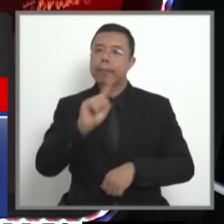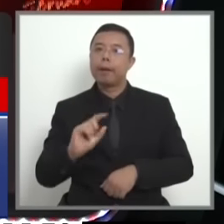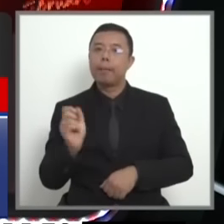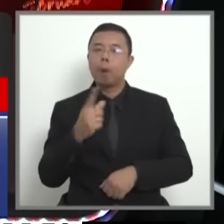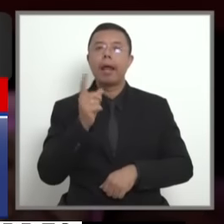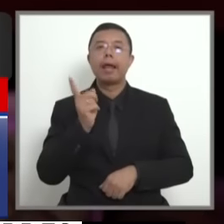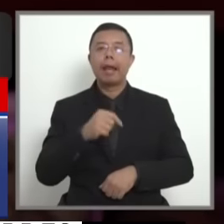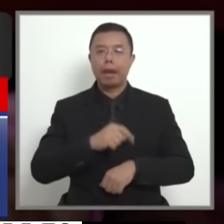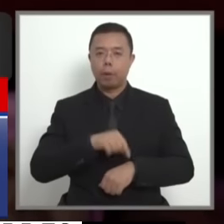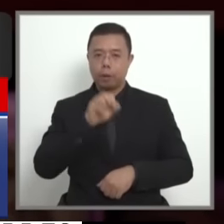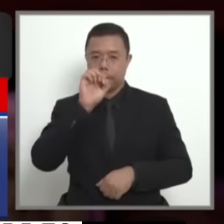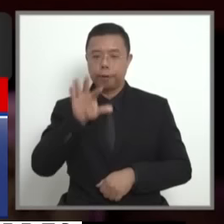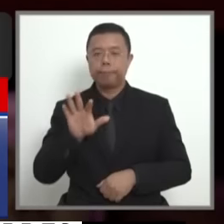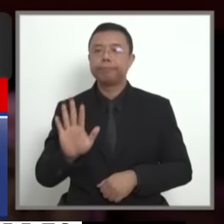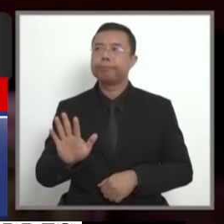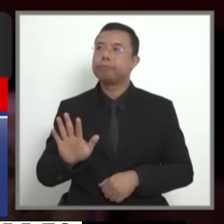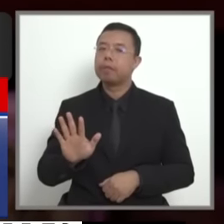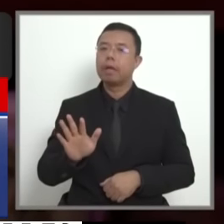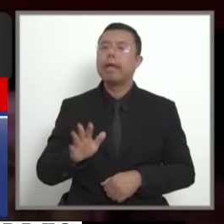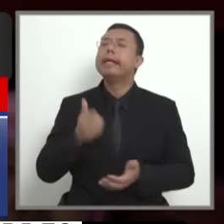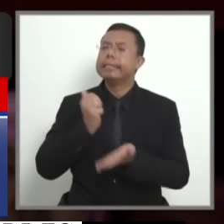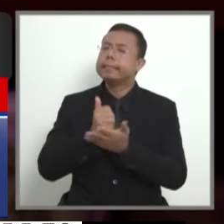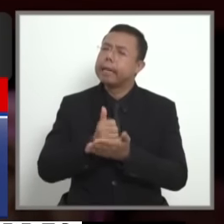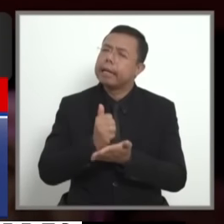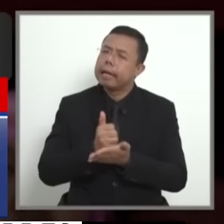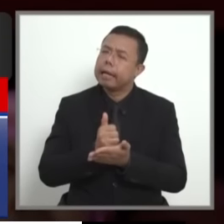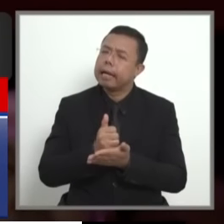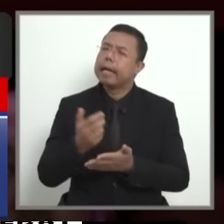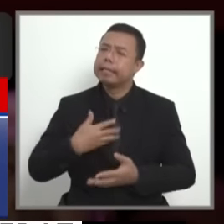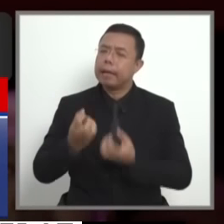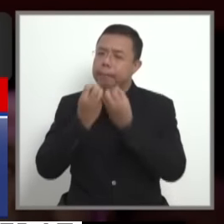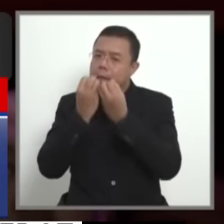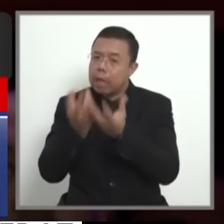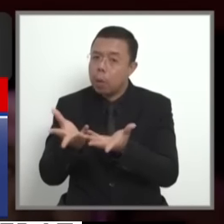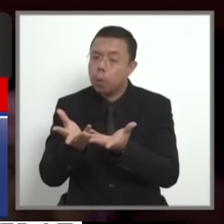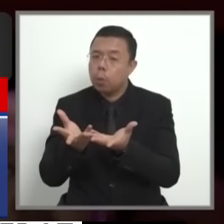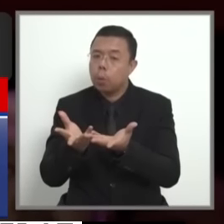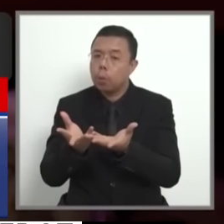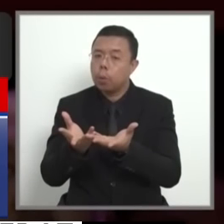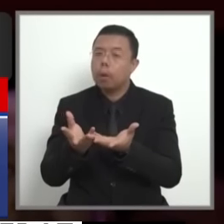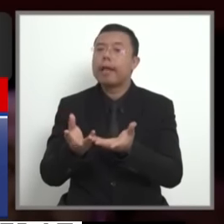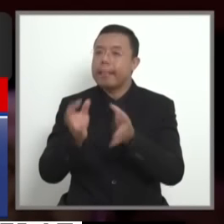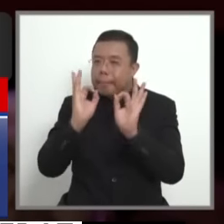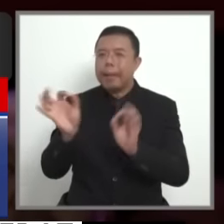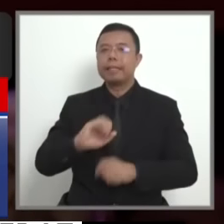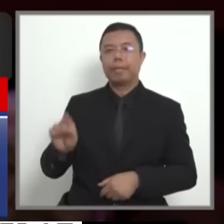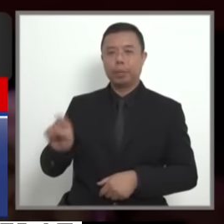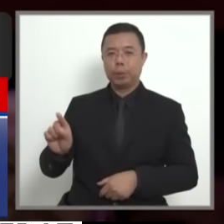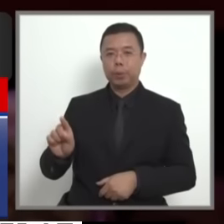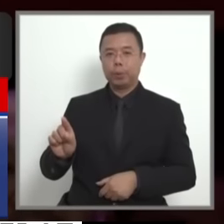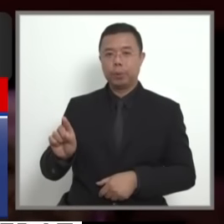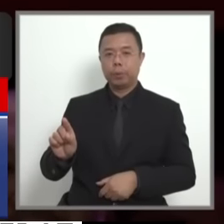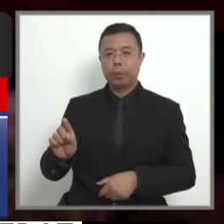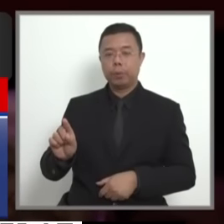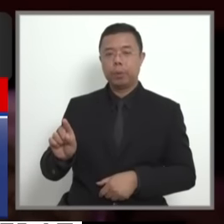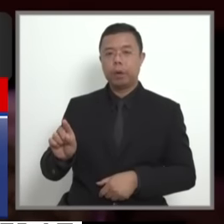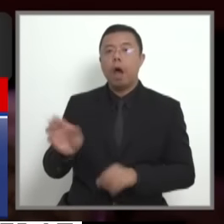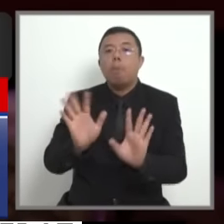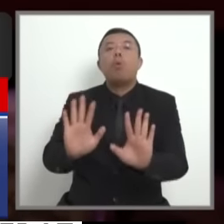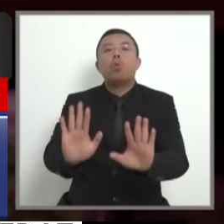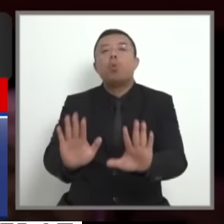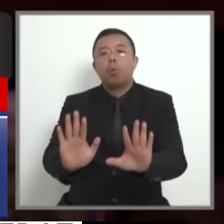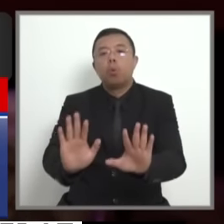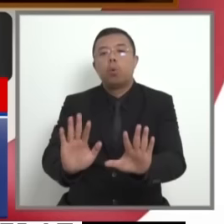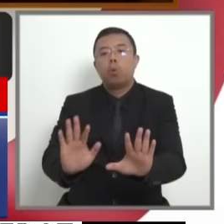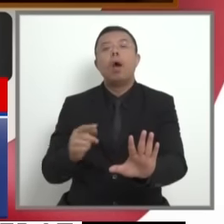dari bapak berbicara eh sebetulnya yang saya sampaikan ya persis itu jadi kita Oke belum belum